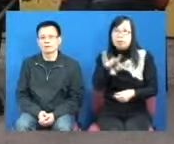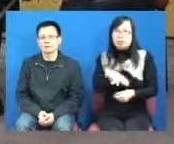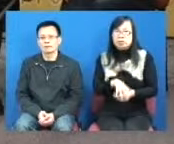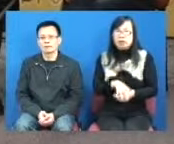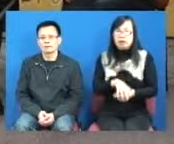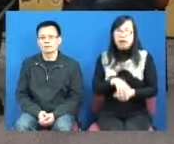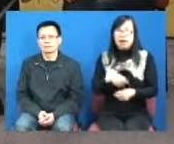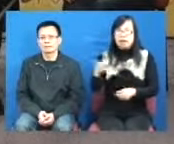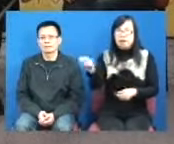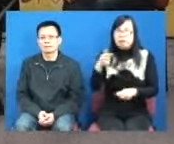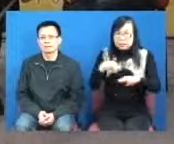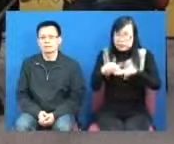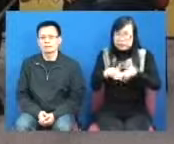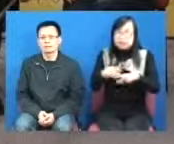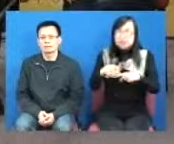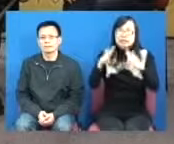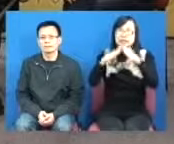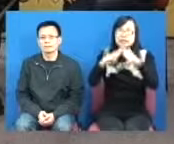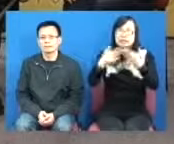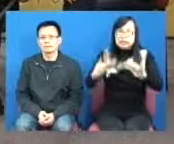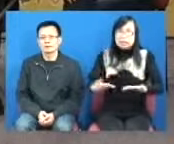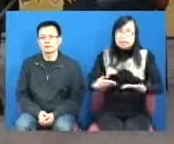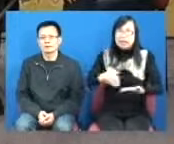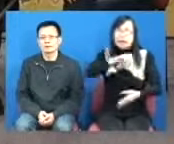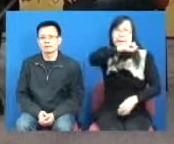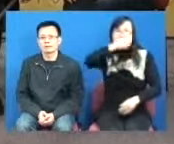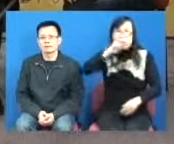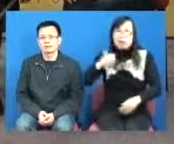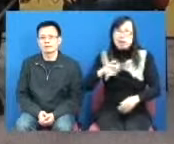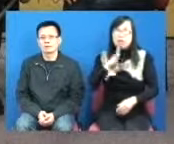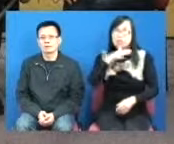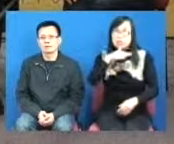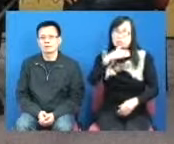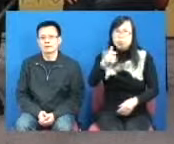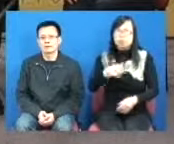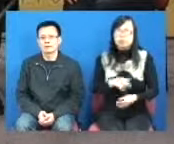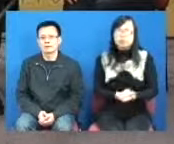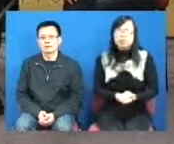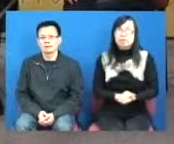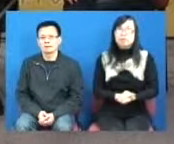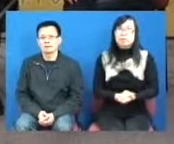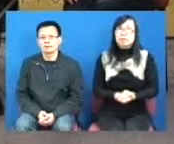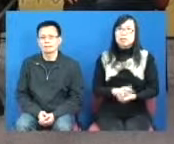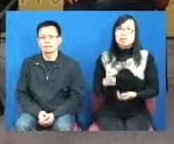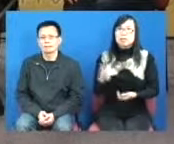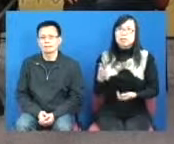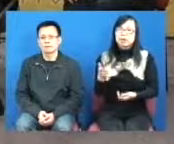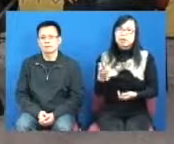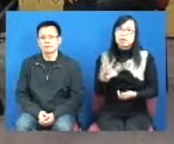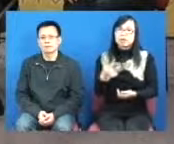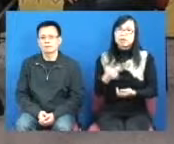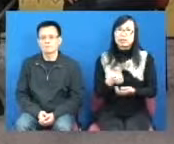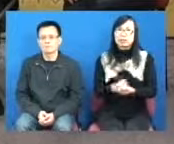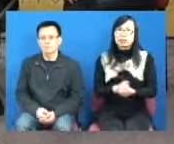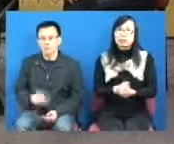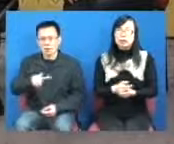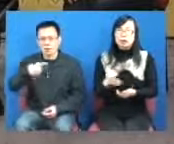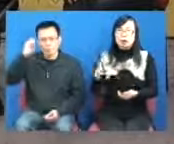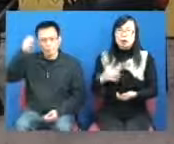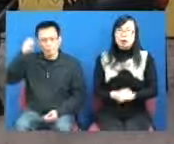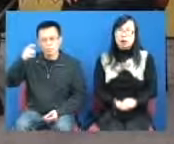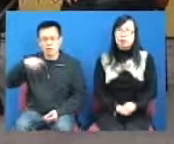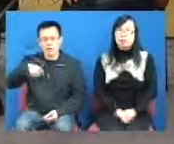快餐廳現在粟米班快以前二十多現在三十三分即是你問我我懷疑